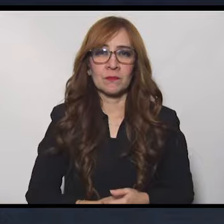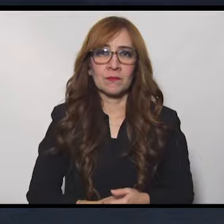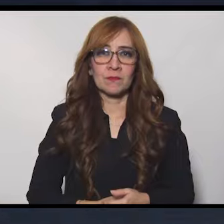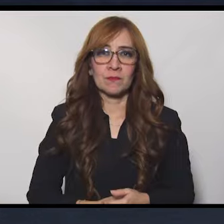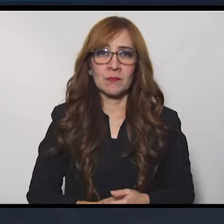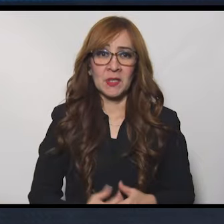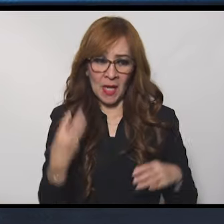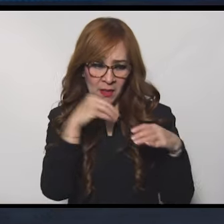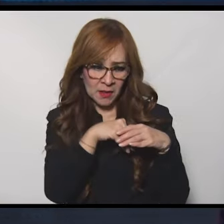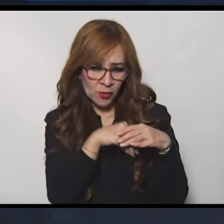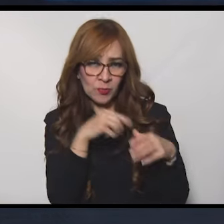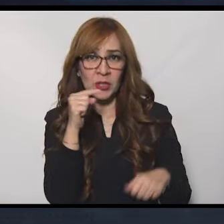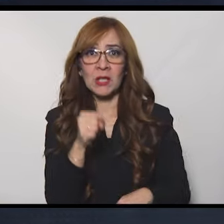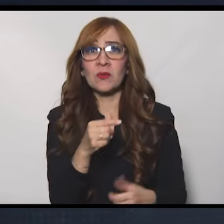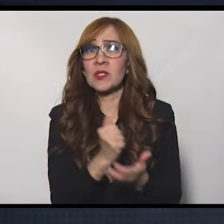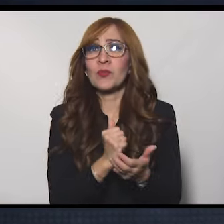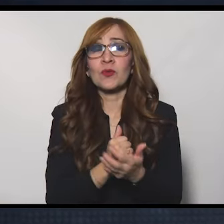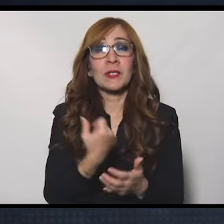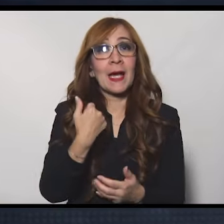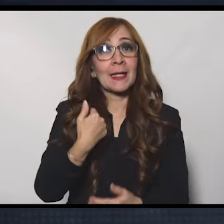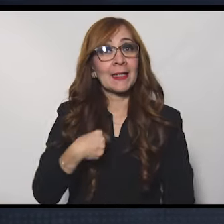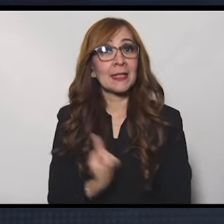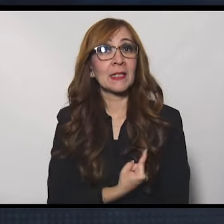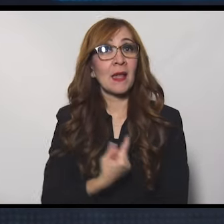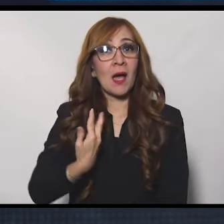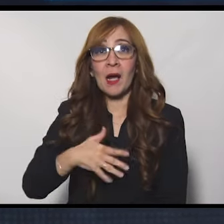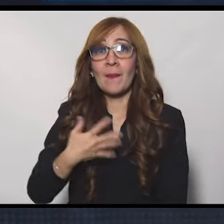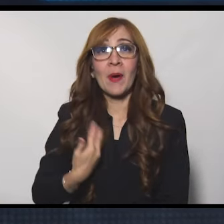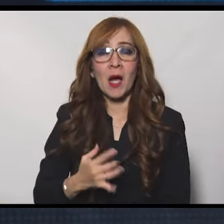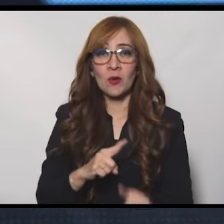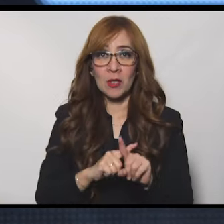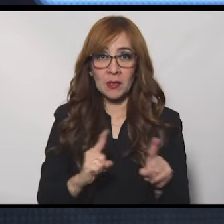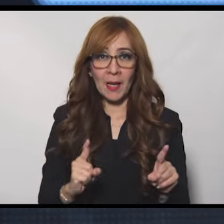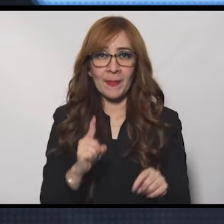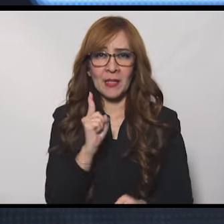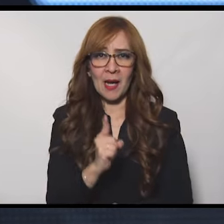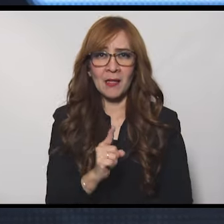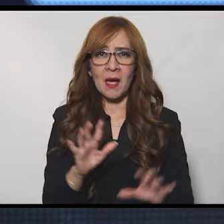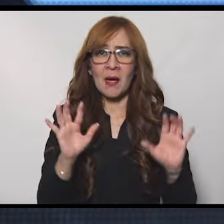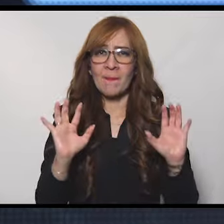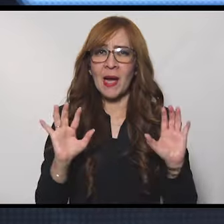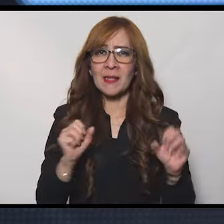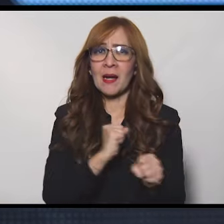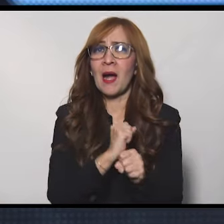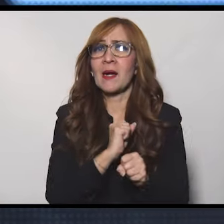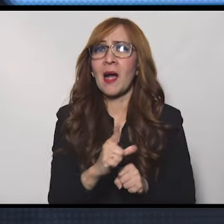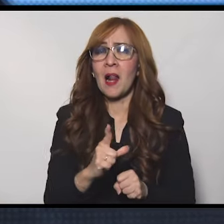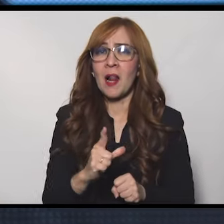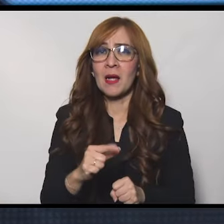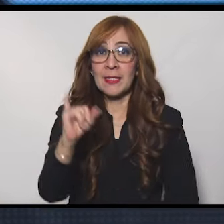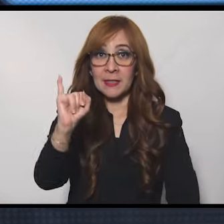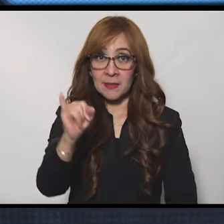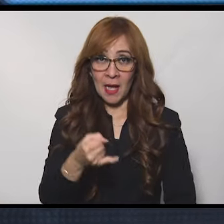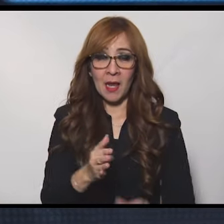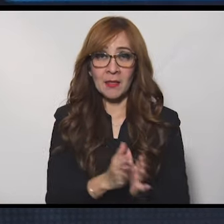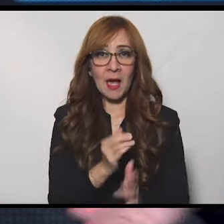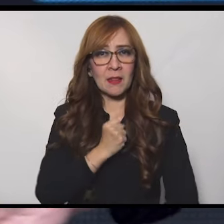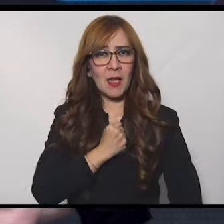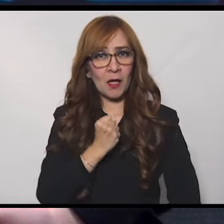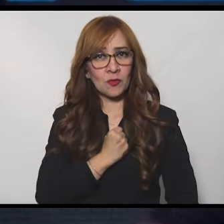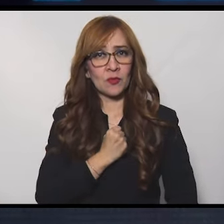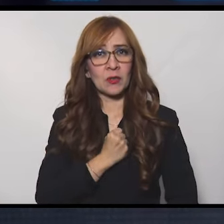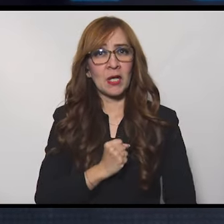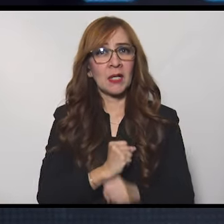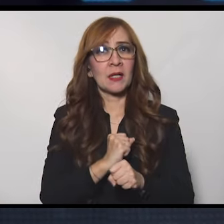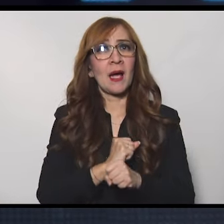Yang kita kubur itu sebenarnya kita gak mau kubur. Tapi karena banyak kegagalan, kesalahan, ketakutan, kita